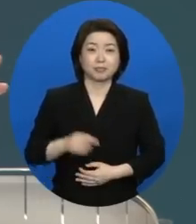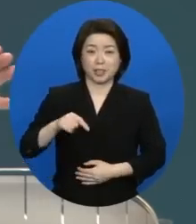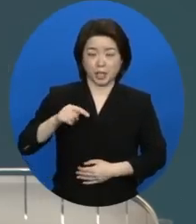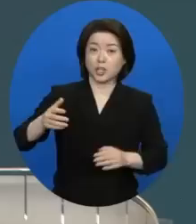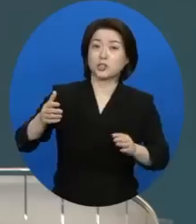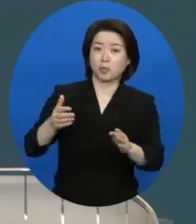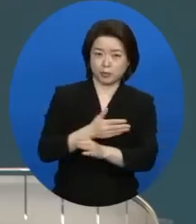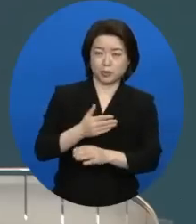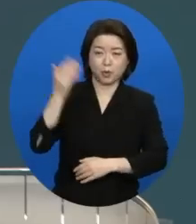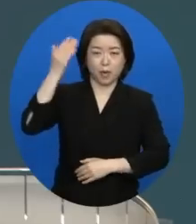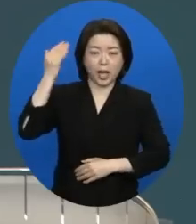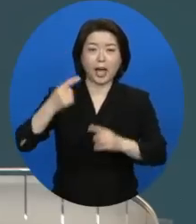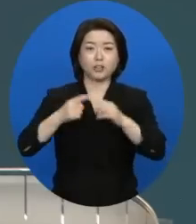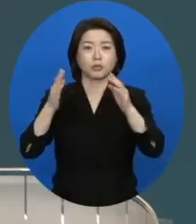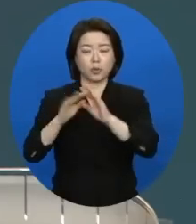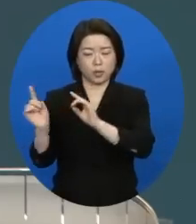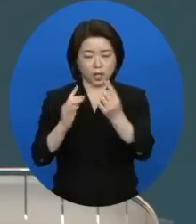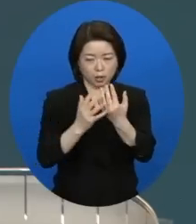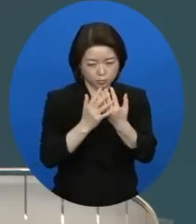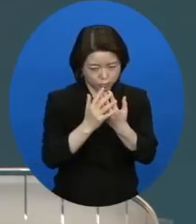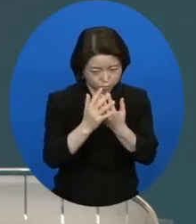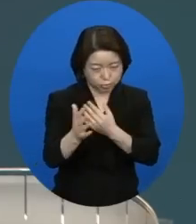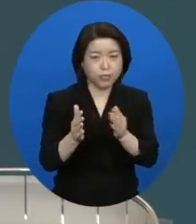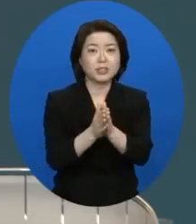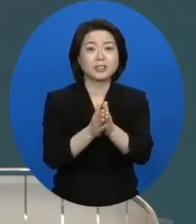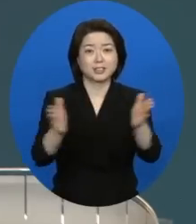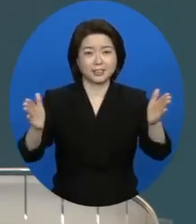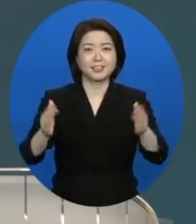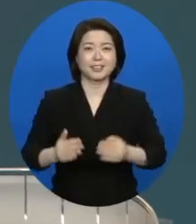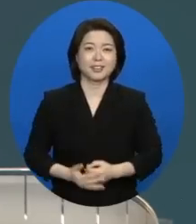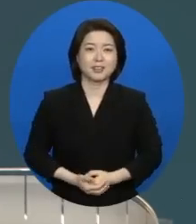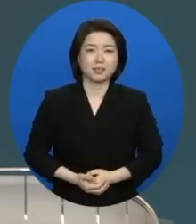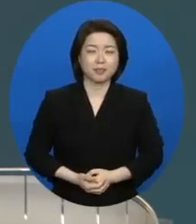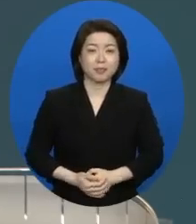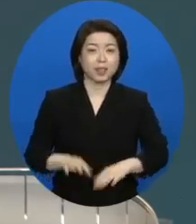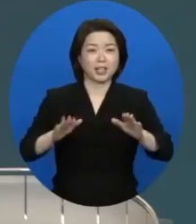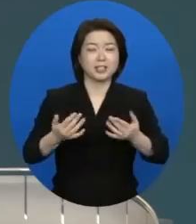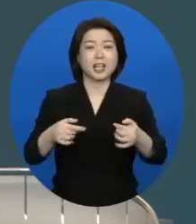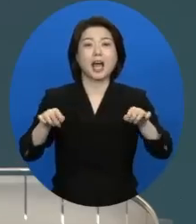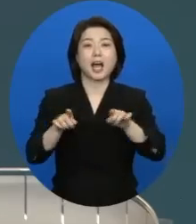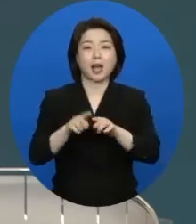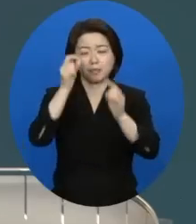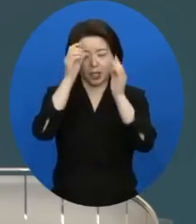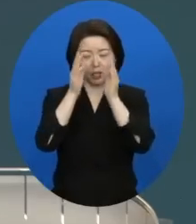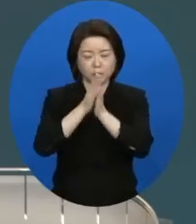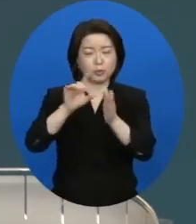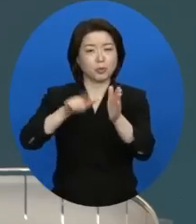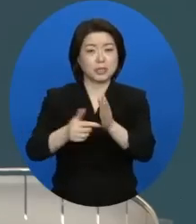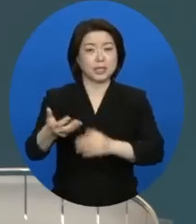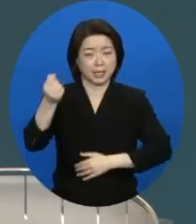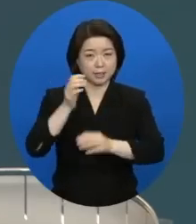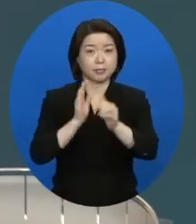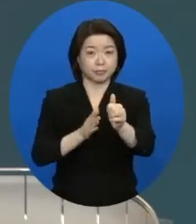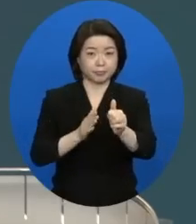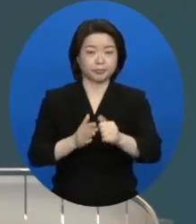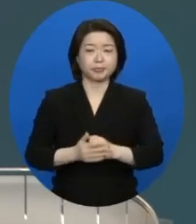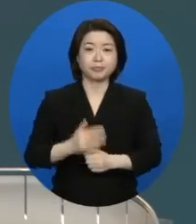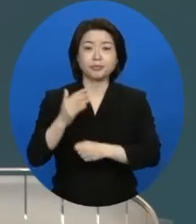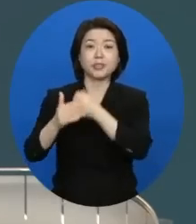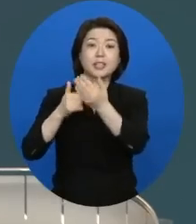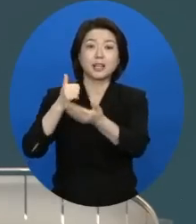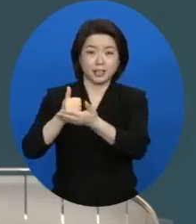여기서부터 한국교회의 부흥이 일어나는 겁니다. 이제 우리 같이 기도하는 시간을 가지겠는데